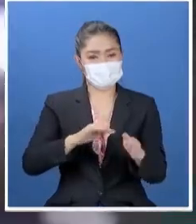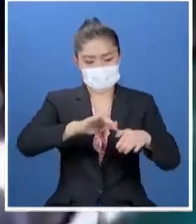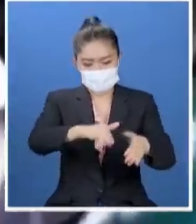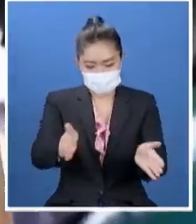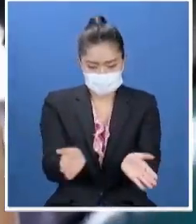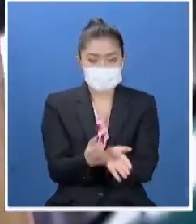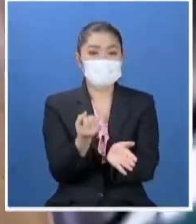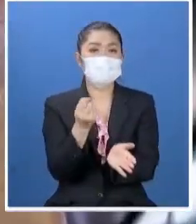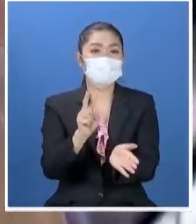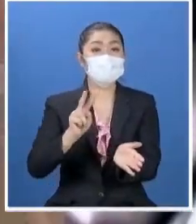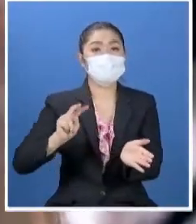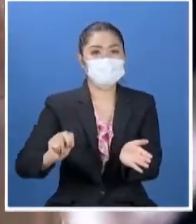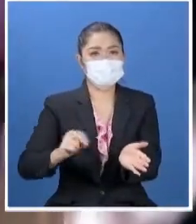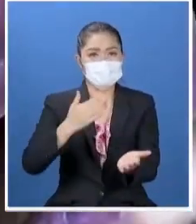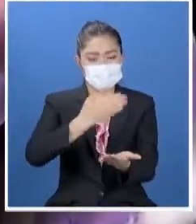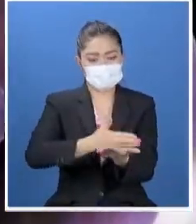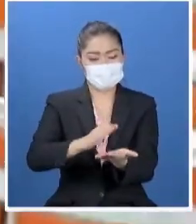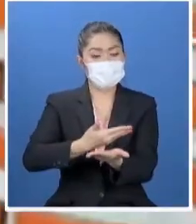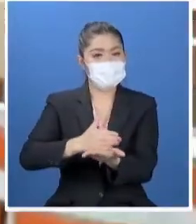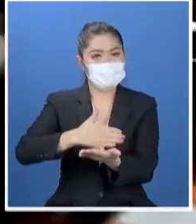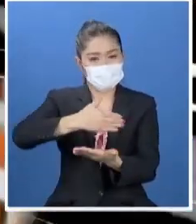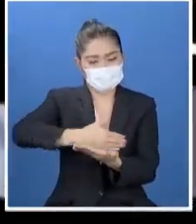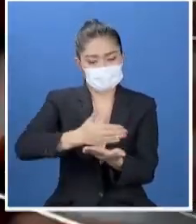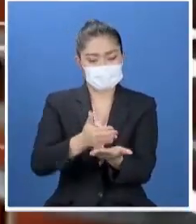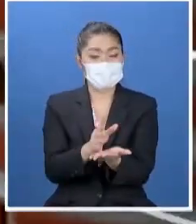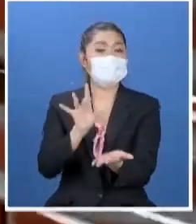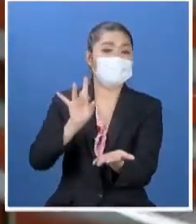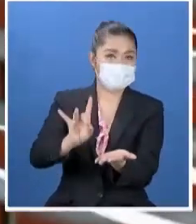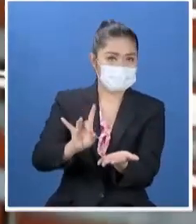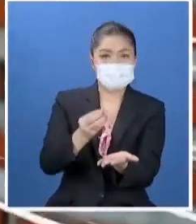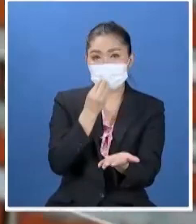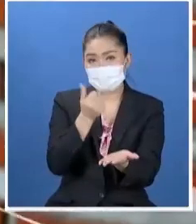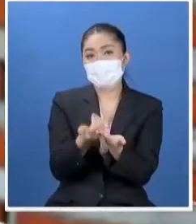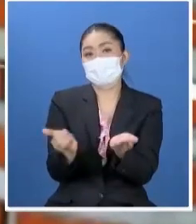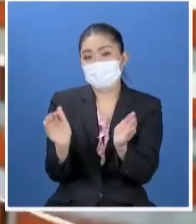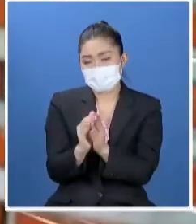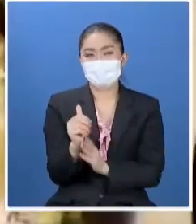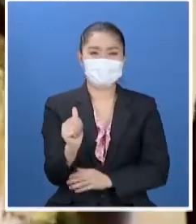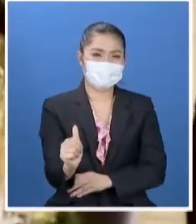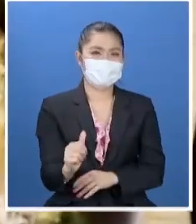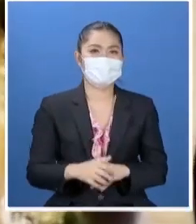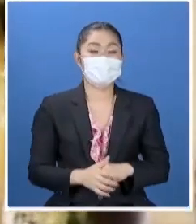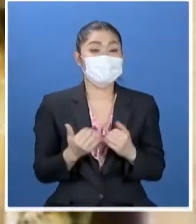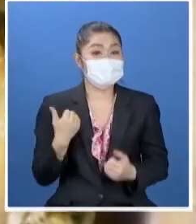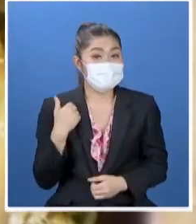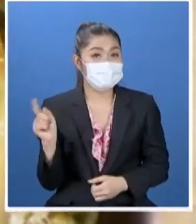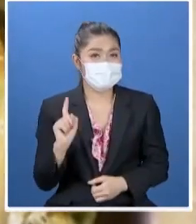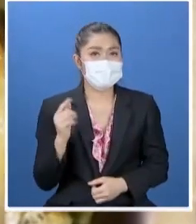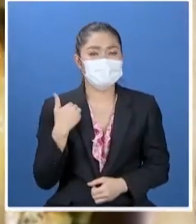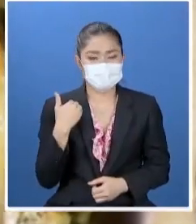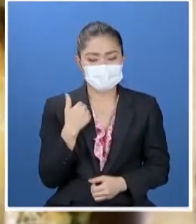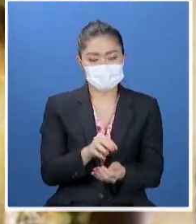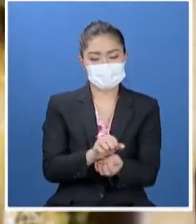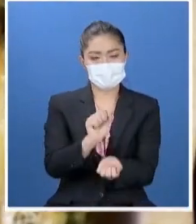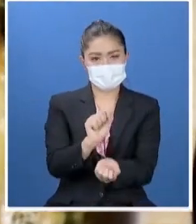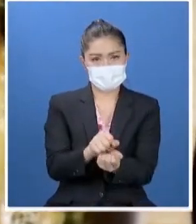ะก็คือ12นิ้วตัดเป็นพิซซ่าแบ่งออกมาได้ประมาณ8ชิ้นด้วยกันสามารถทานได้ทั้งครอบครัวเลยค่ะนอกจากนี้ยังมีเมนู